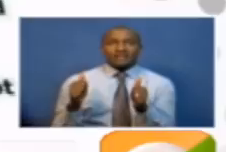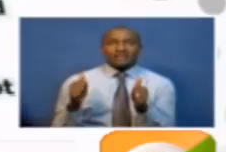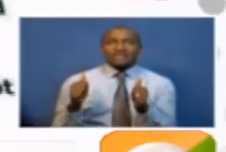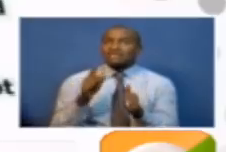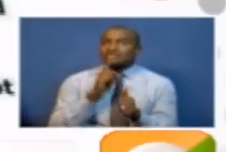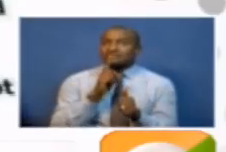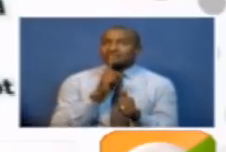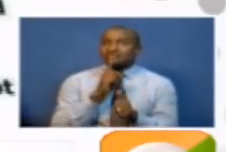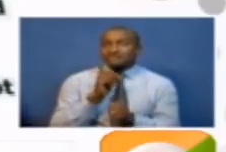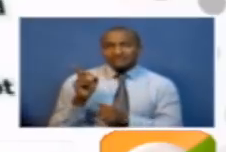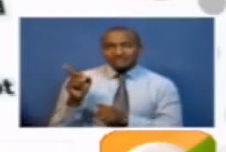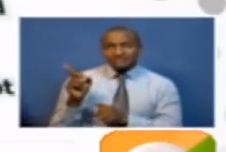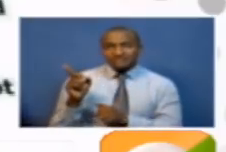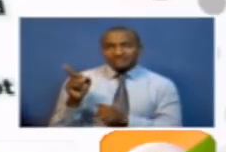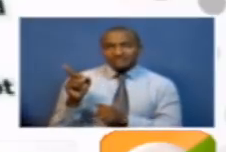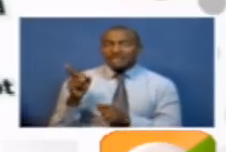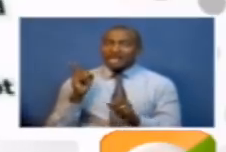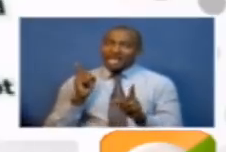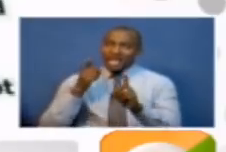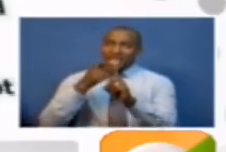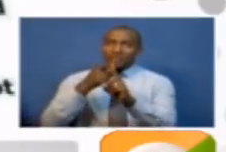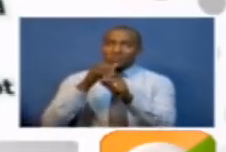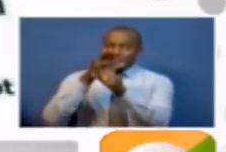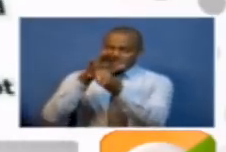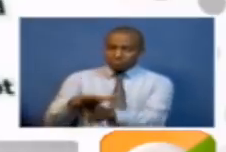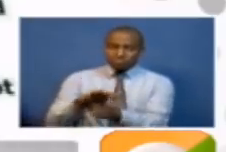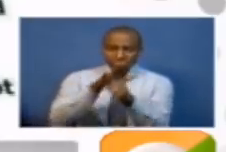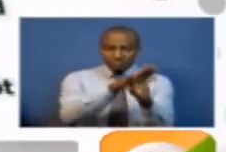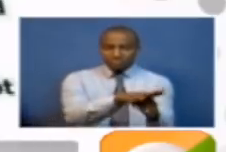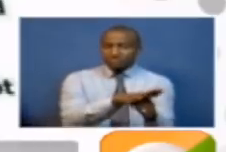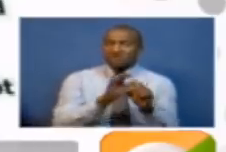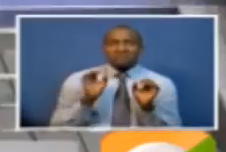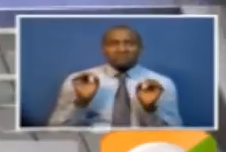huo haukuashiria kwa vyovyote vile maadili ya